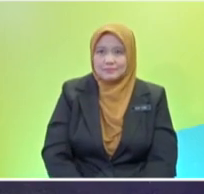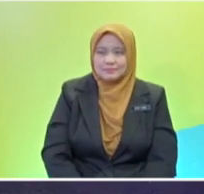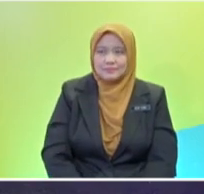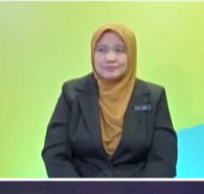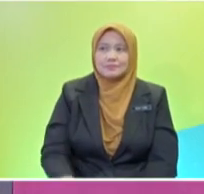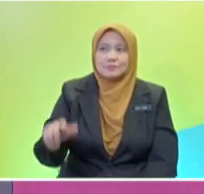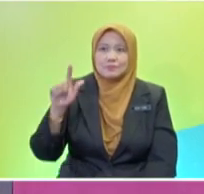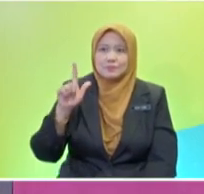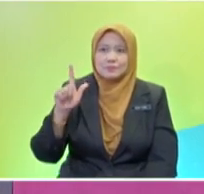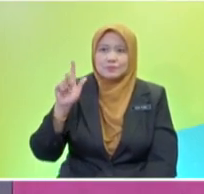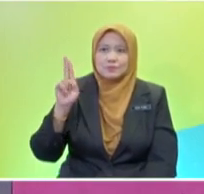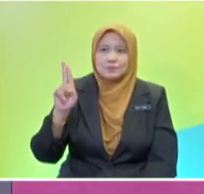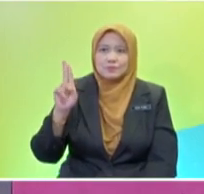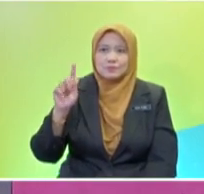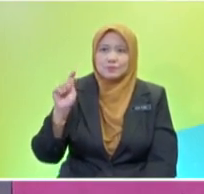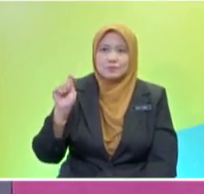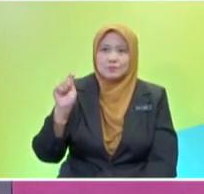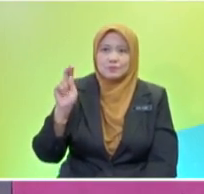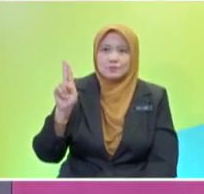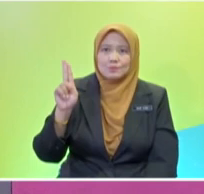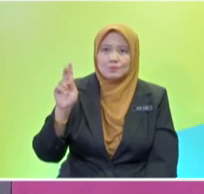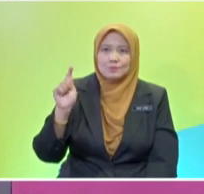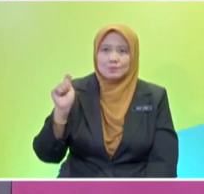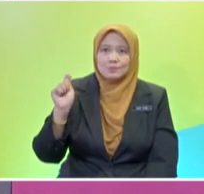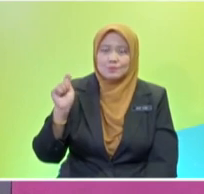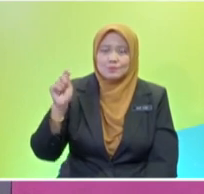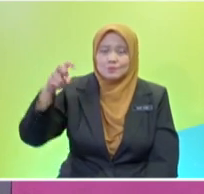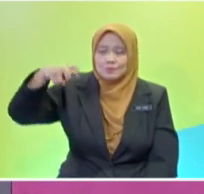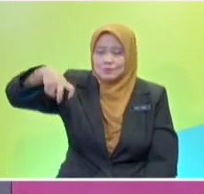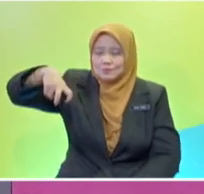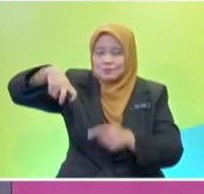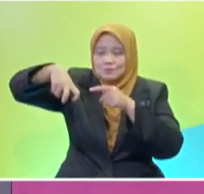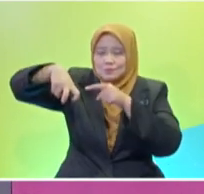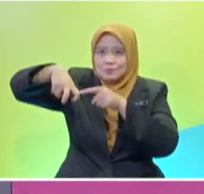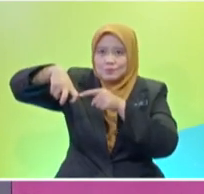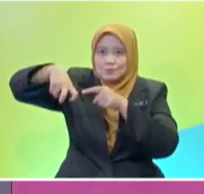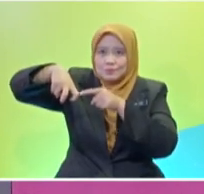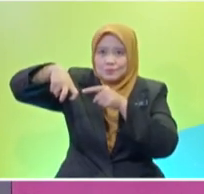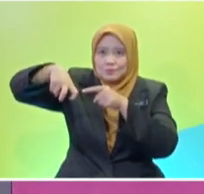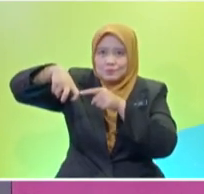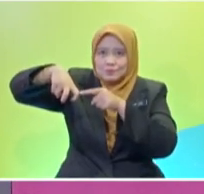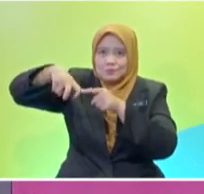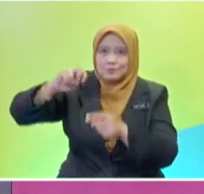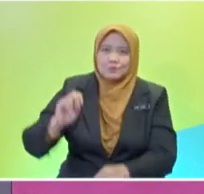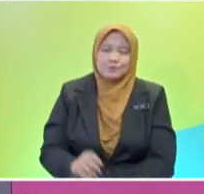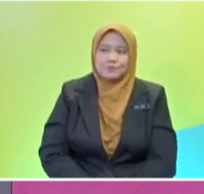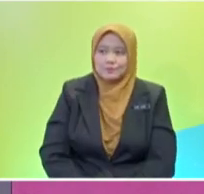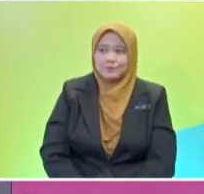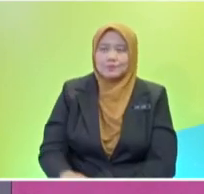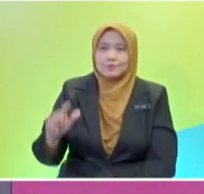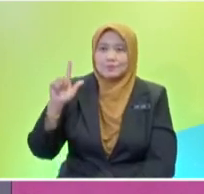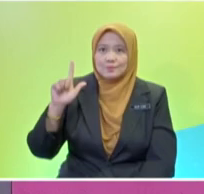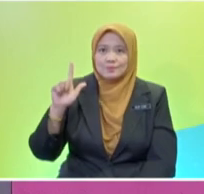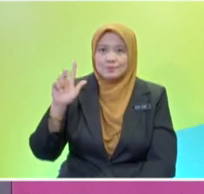elah lutut Kasan lutut nih kan ada Tempurung macam ada bulatan di sini kan